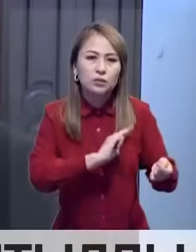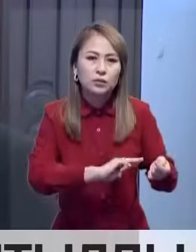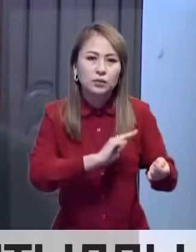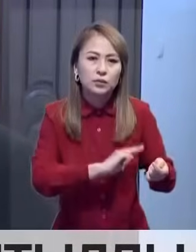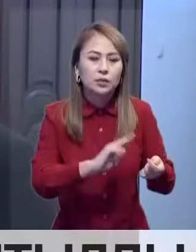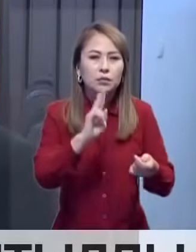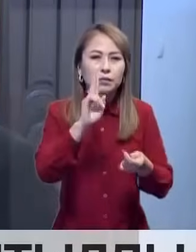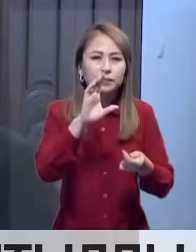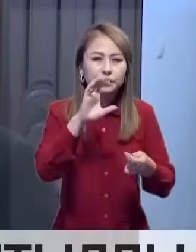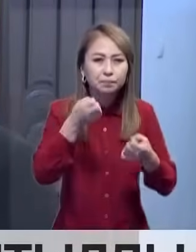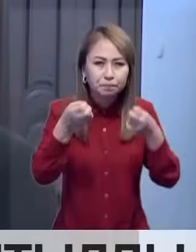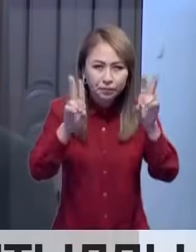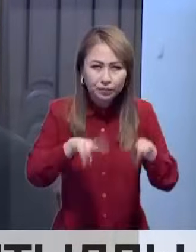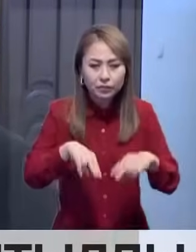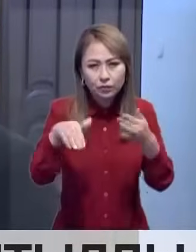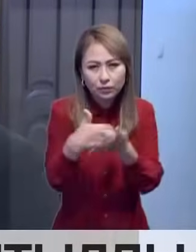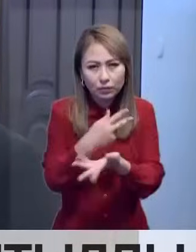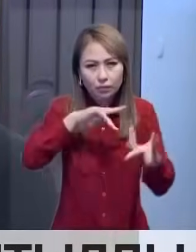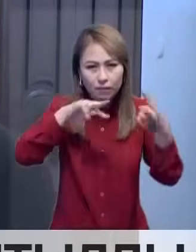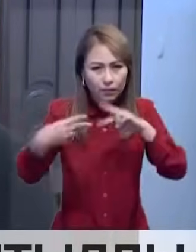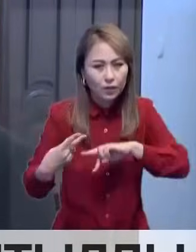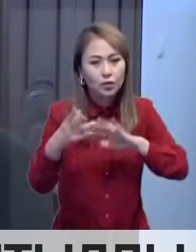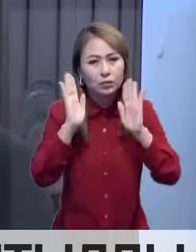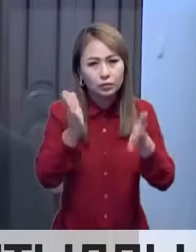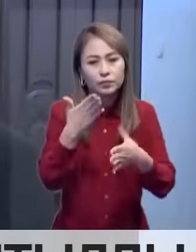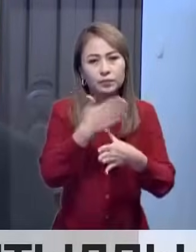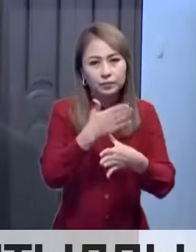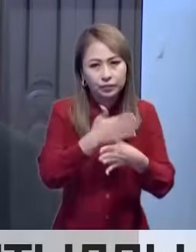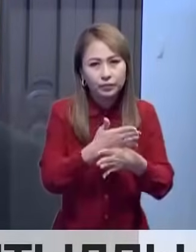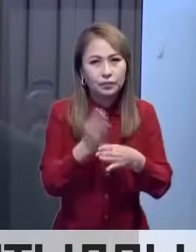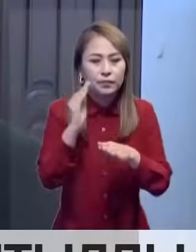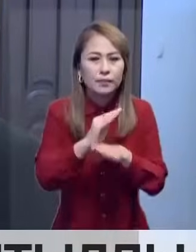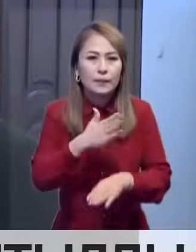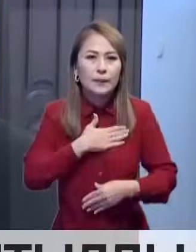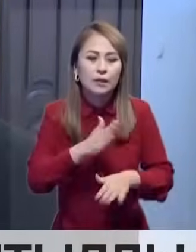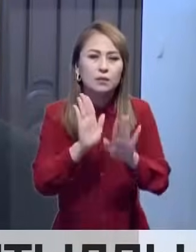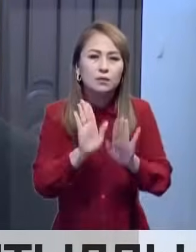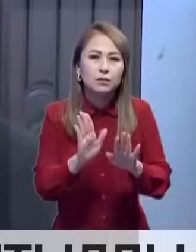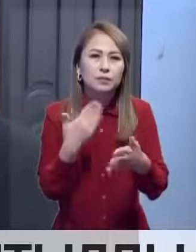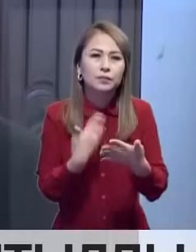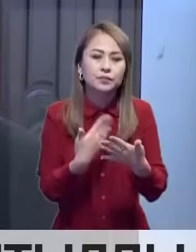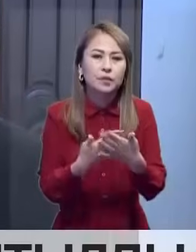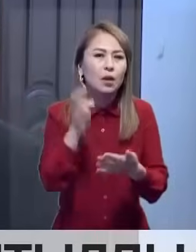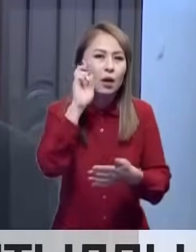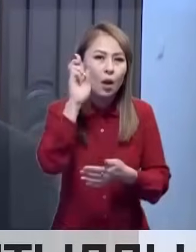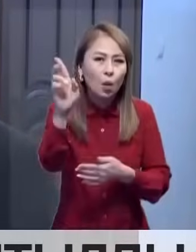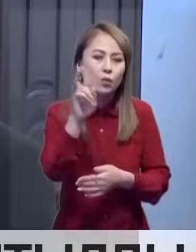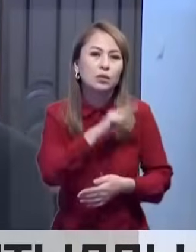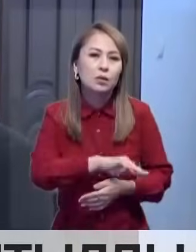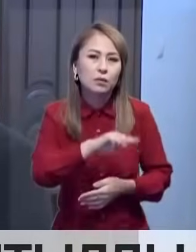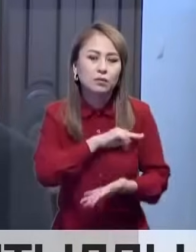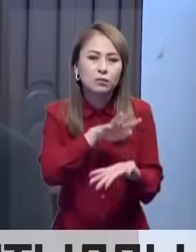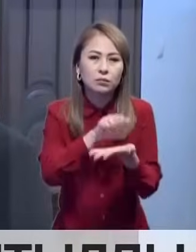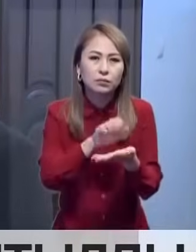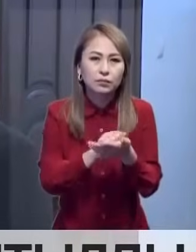органдарының кадрларының жаңаруына серпіліс береді. Яғни, біз тек қана осы мемлекеттік қызметпен